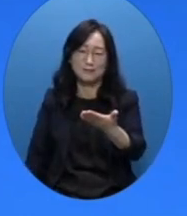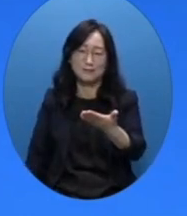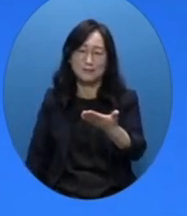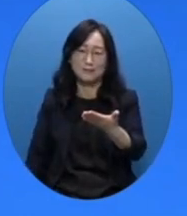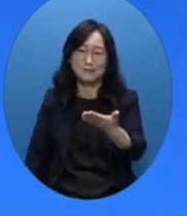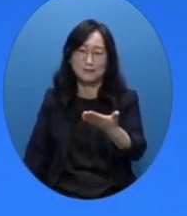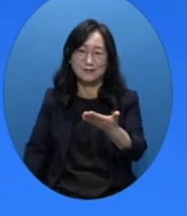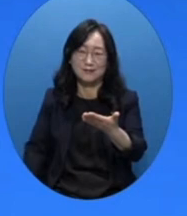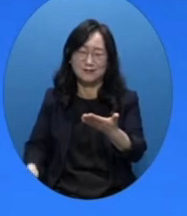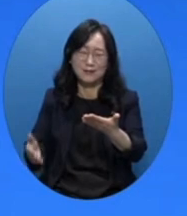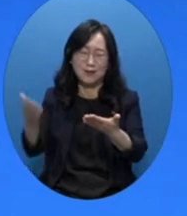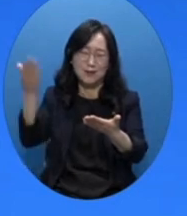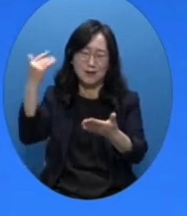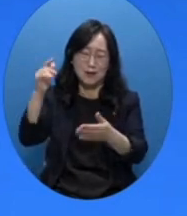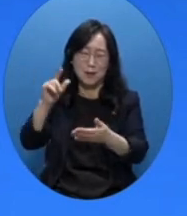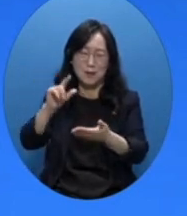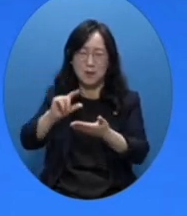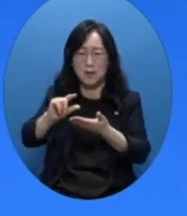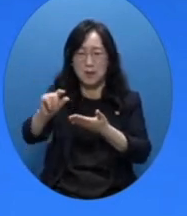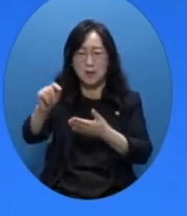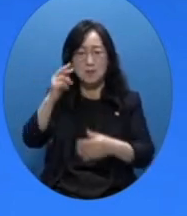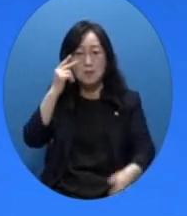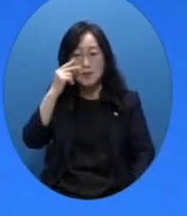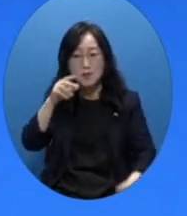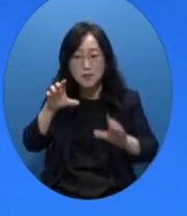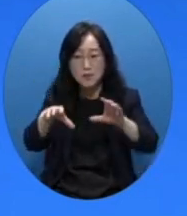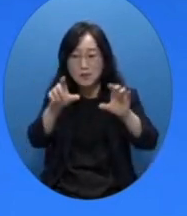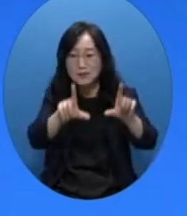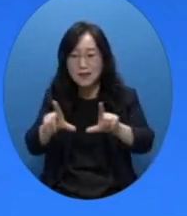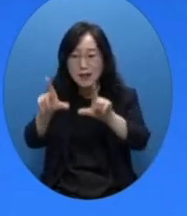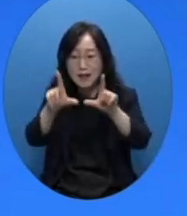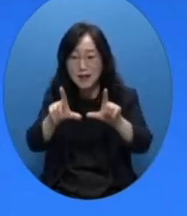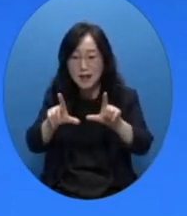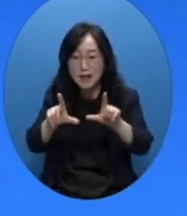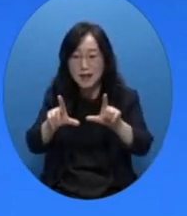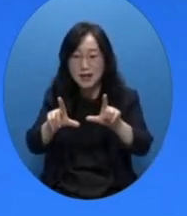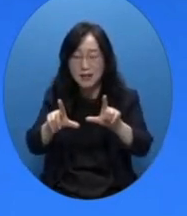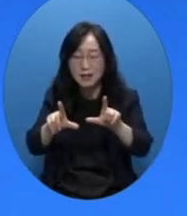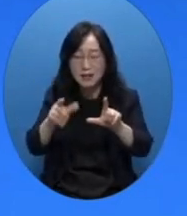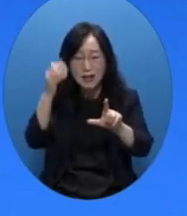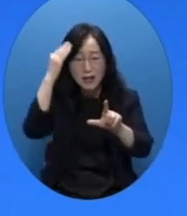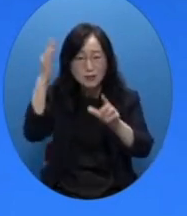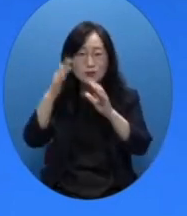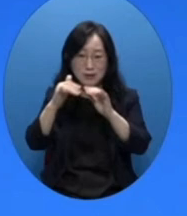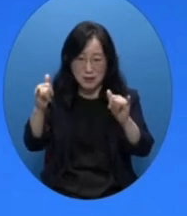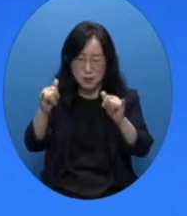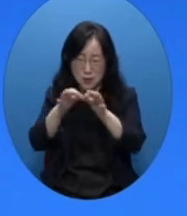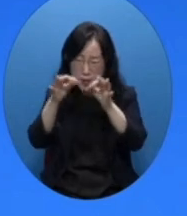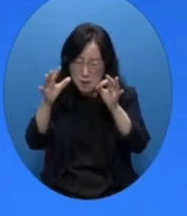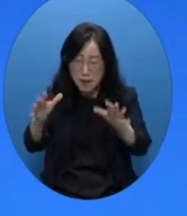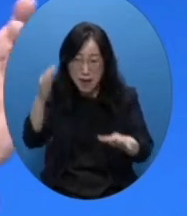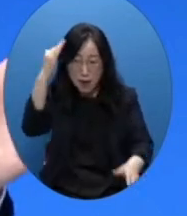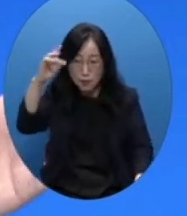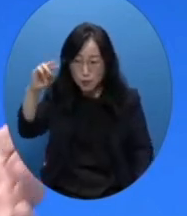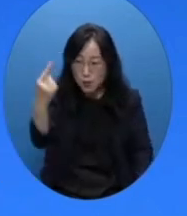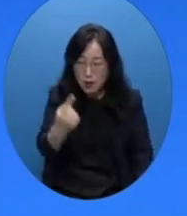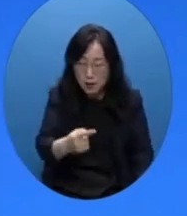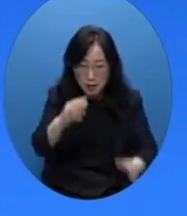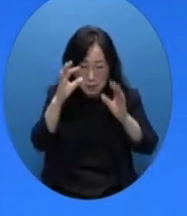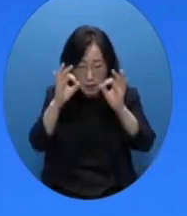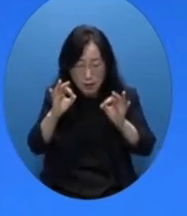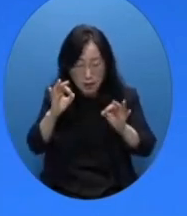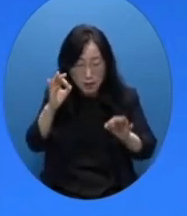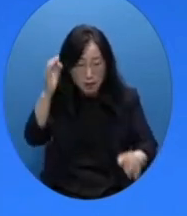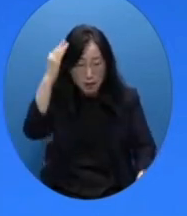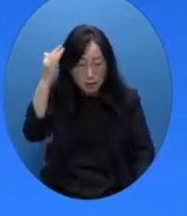오래 미국에 살던 미국 우리 한국 교포가 한국에 와 보니까 한국이 너무 잘 산다는 거예요.